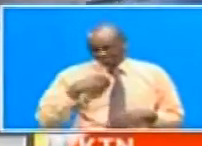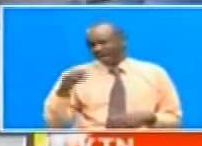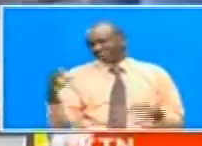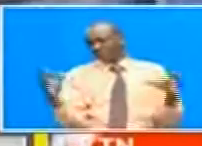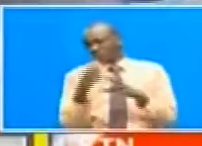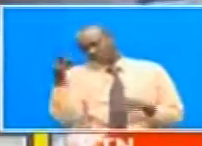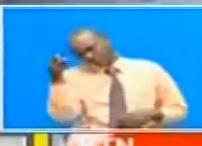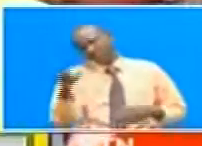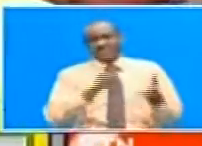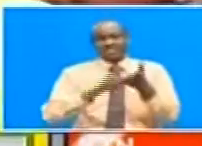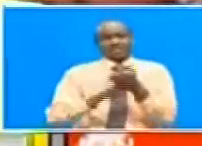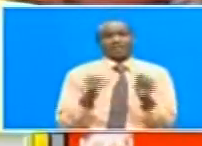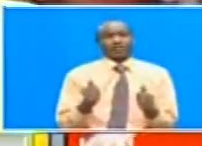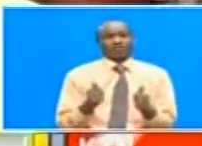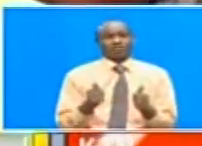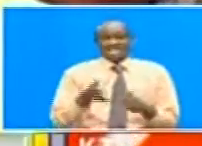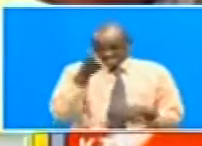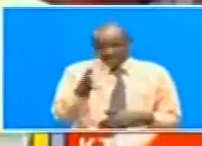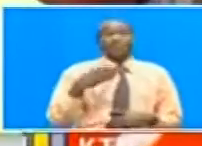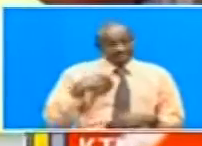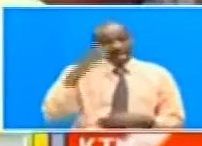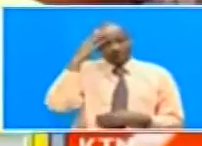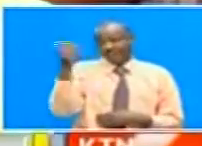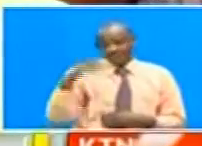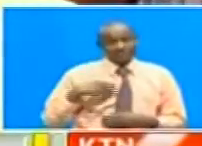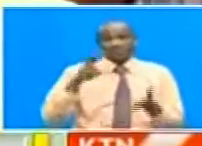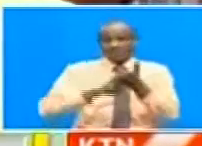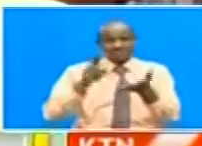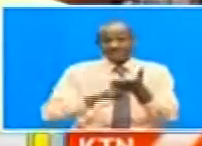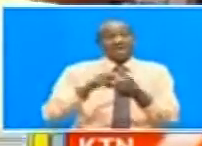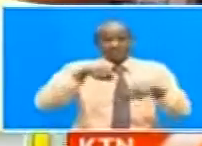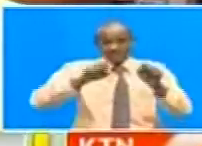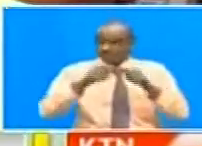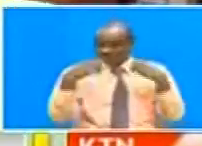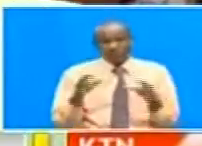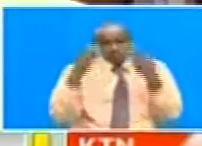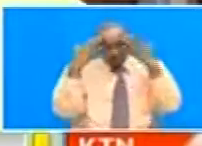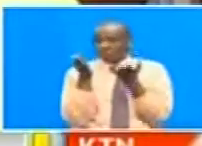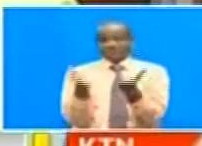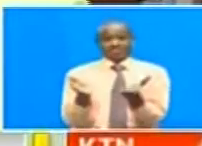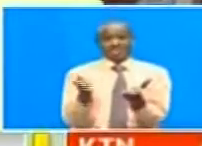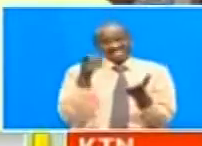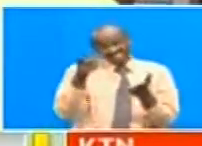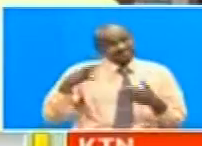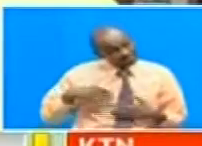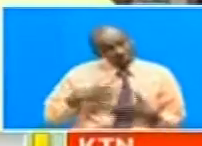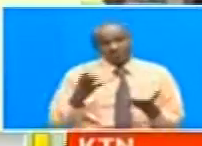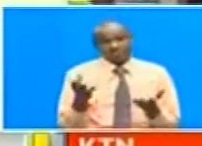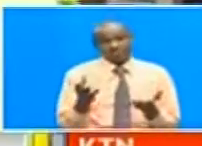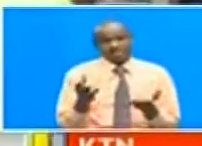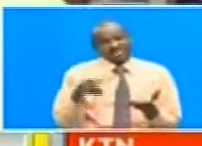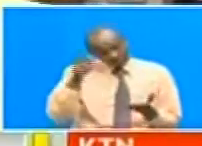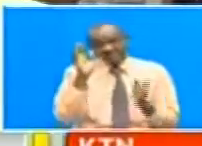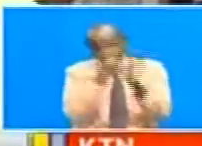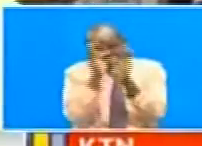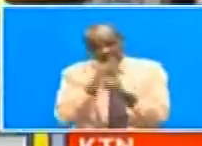yao hawajasajiliwa. Hapa kuna watu wengine pengine hawajaregister pikipiki zao, kuna wale hajulikani. Watu kama hao wanajificha